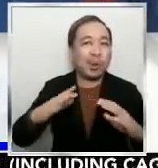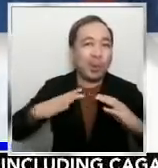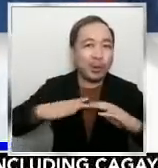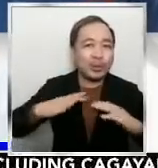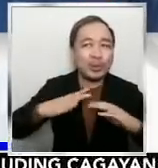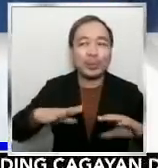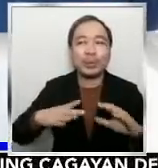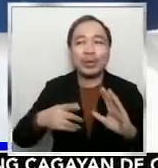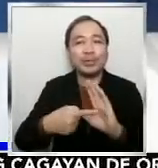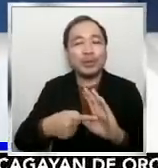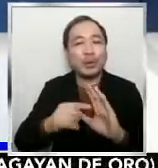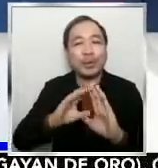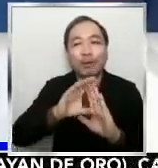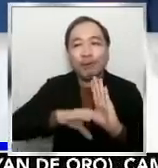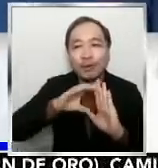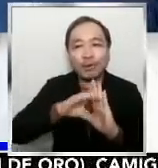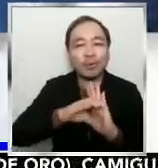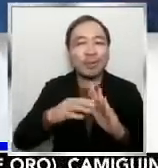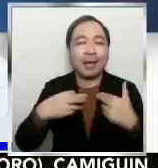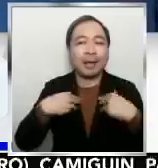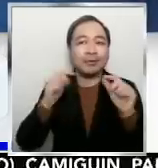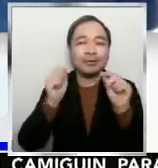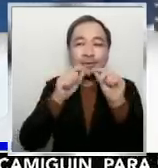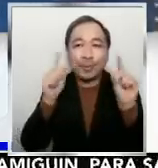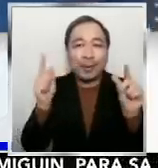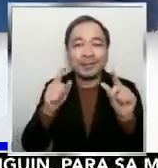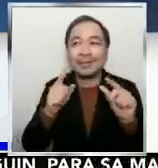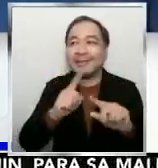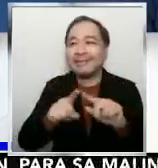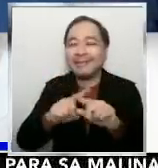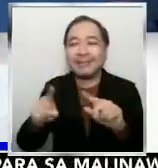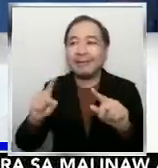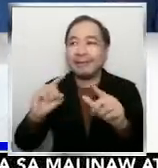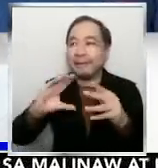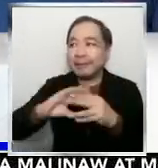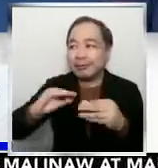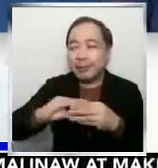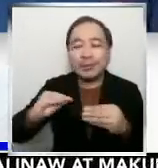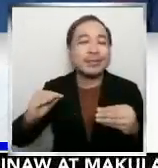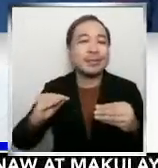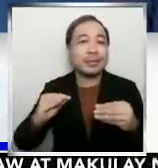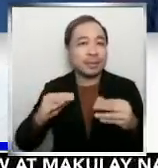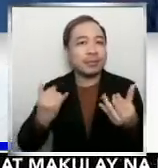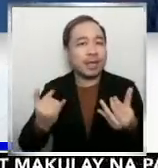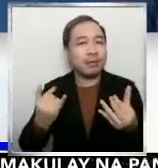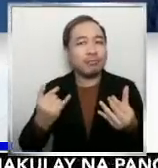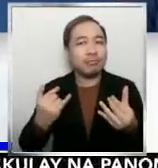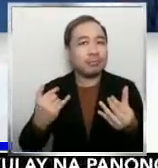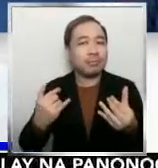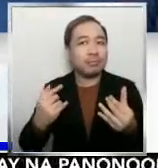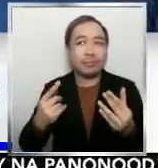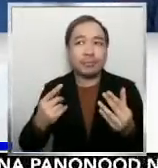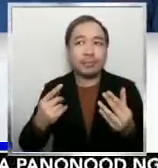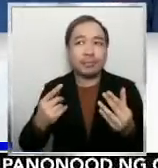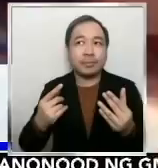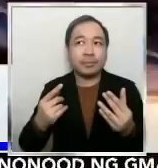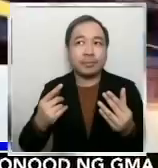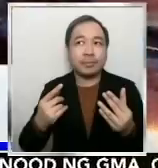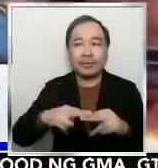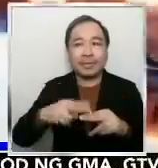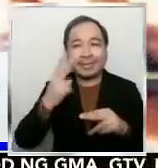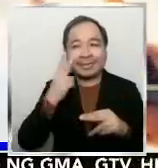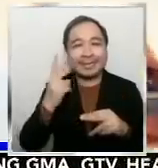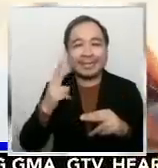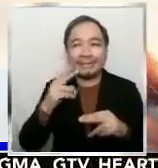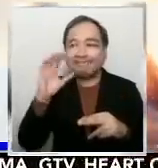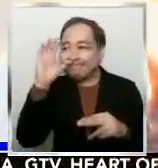surprise, ano ron, Easter eggs. So I'm sure the fans will just, you know, have fun, you know, frame by frame, mahanapin yan.